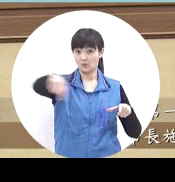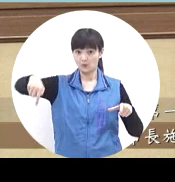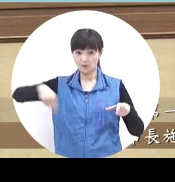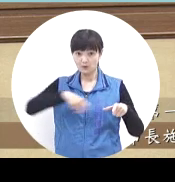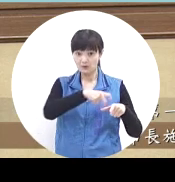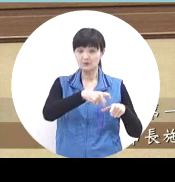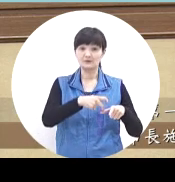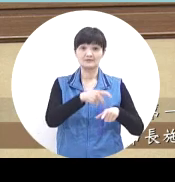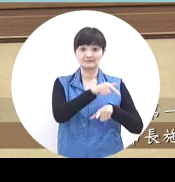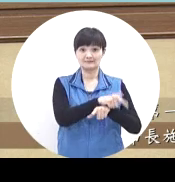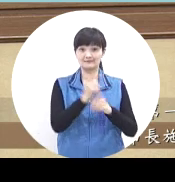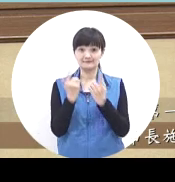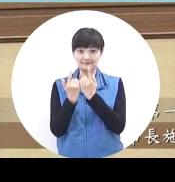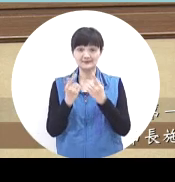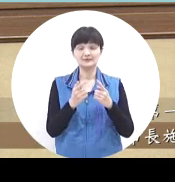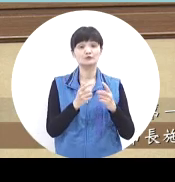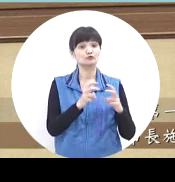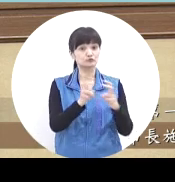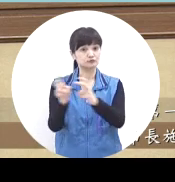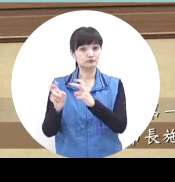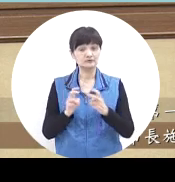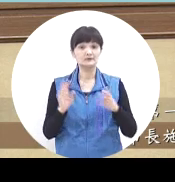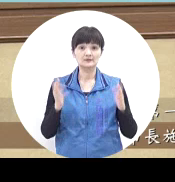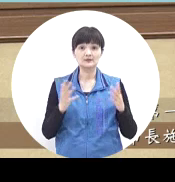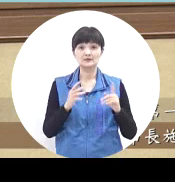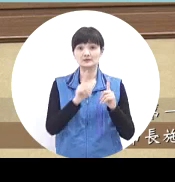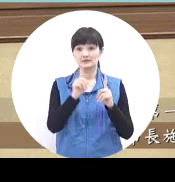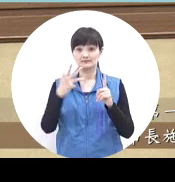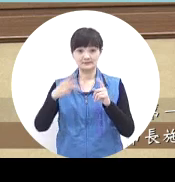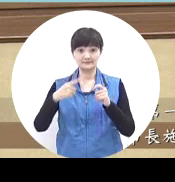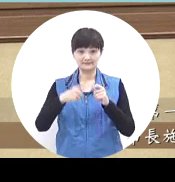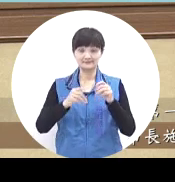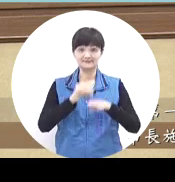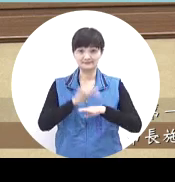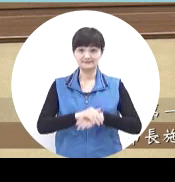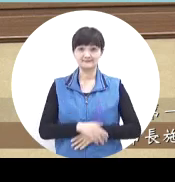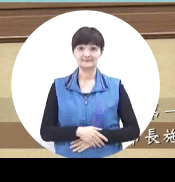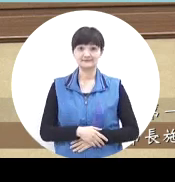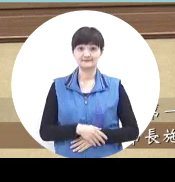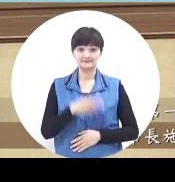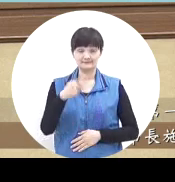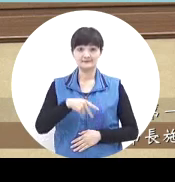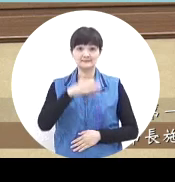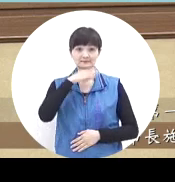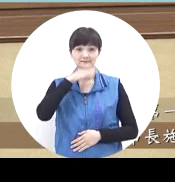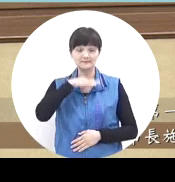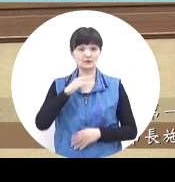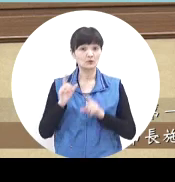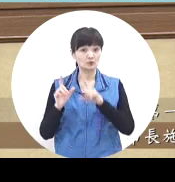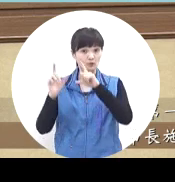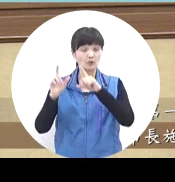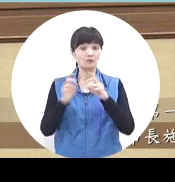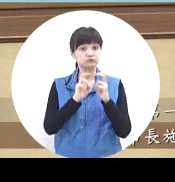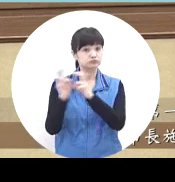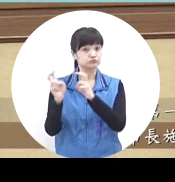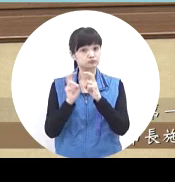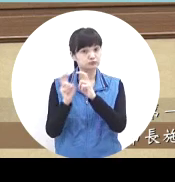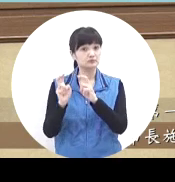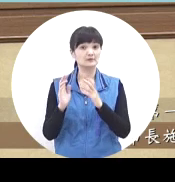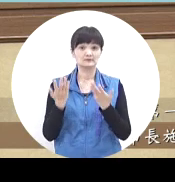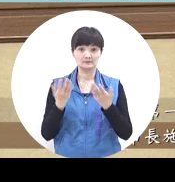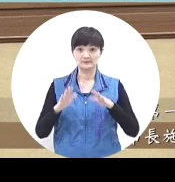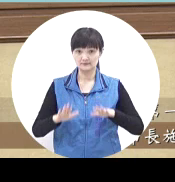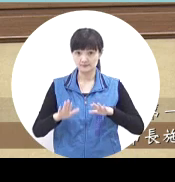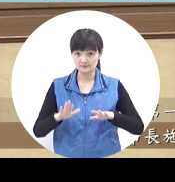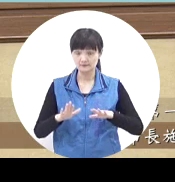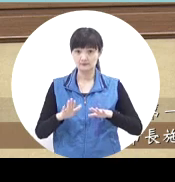线预计118年完工。我们的系东捷运，我目前在做中规，